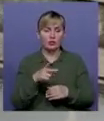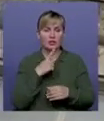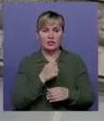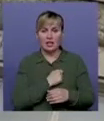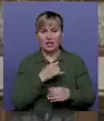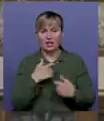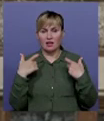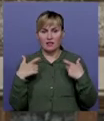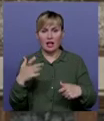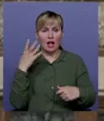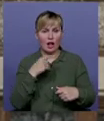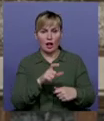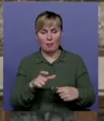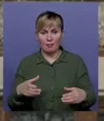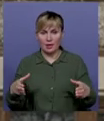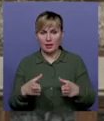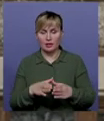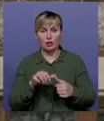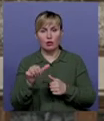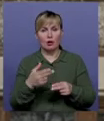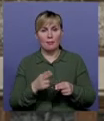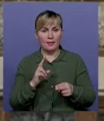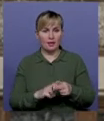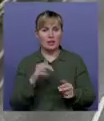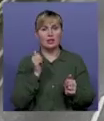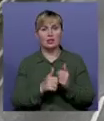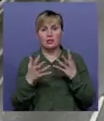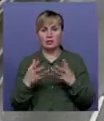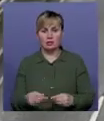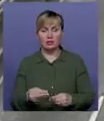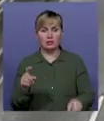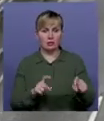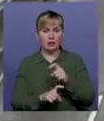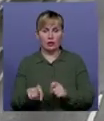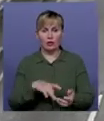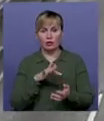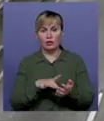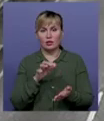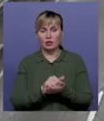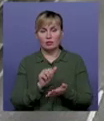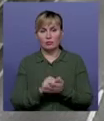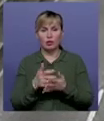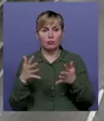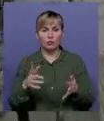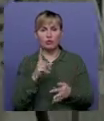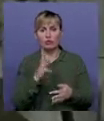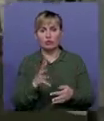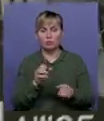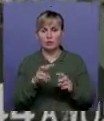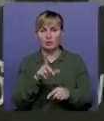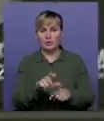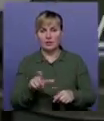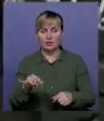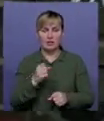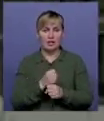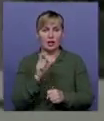солдат и офицеров Алматинского гарнизона. Кроме этого, ежедневно санитарной обработкой города занимаются больше 1500 специалистов